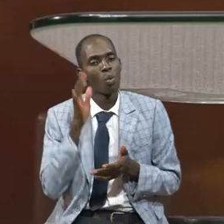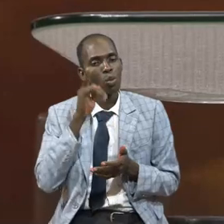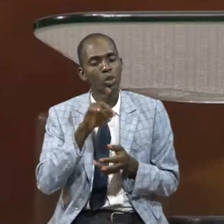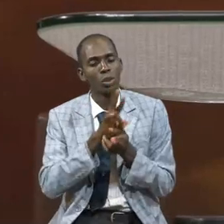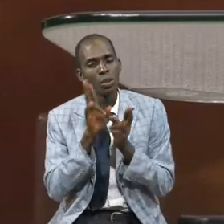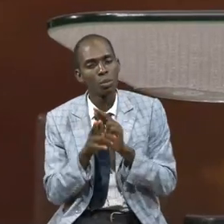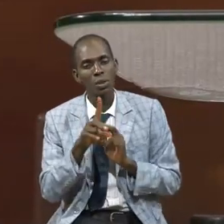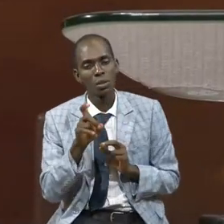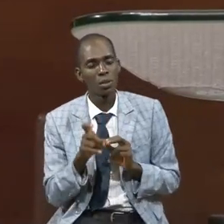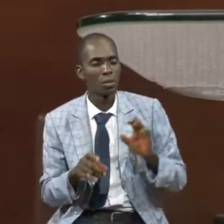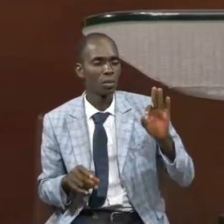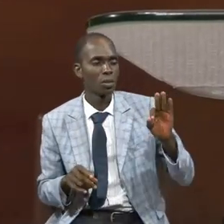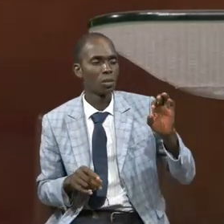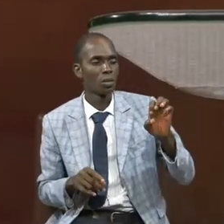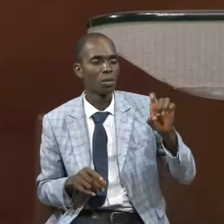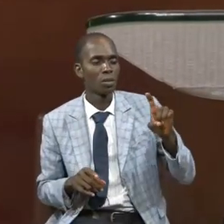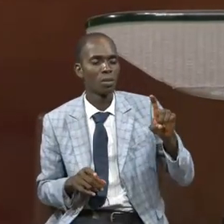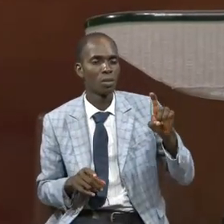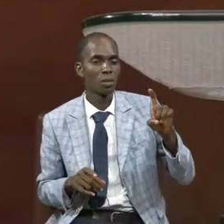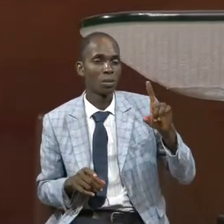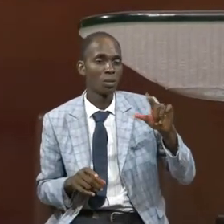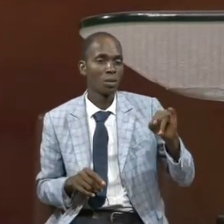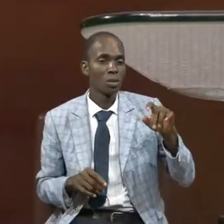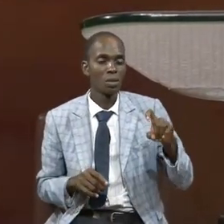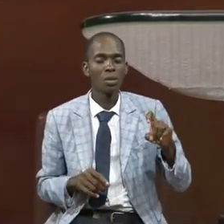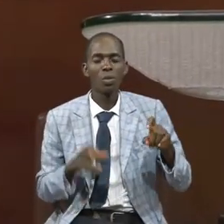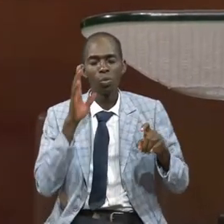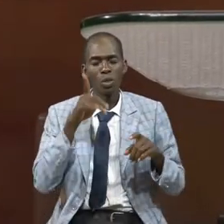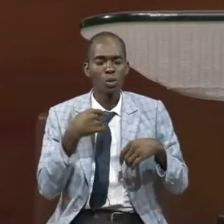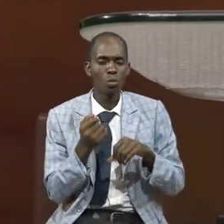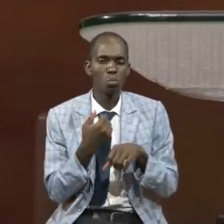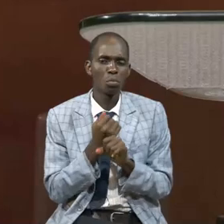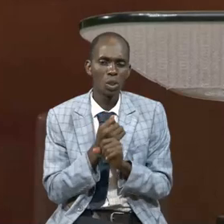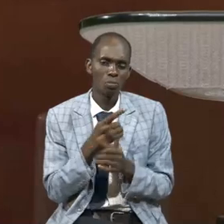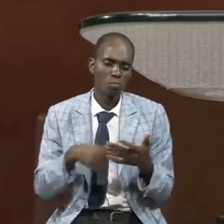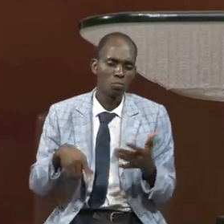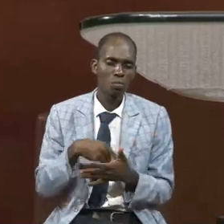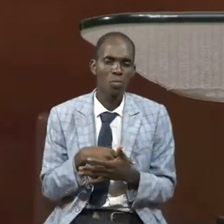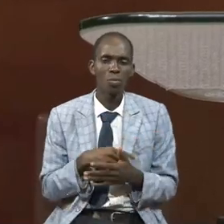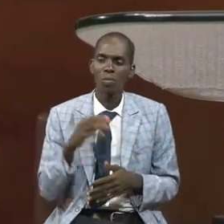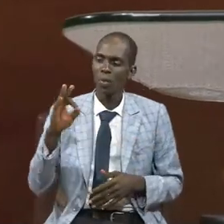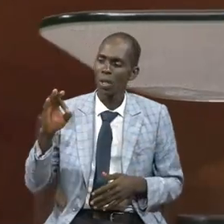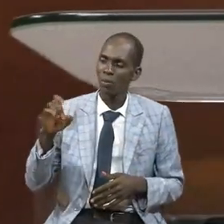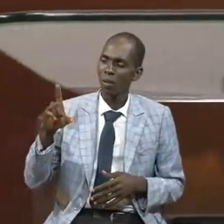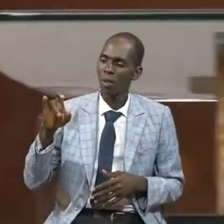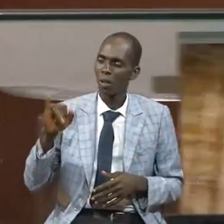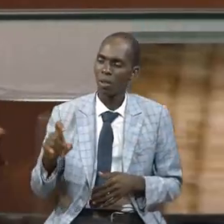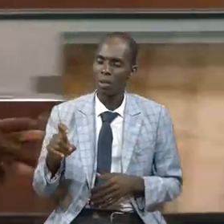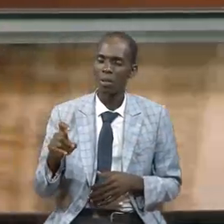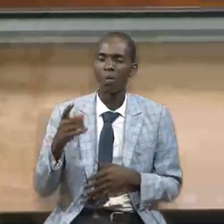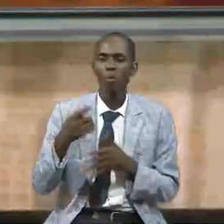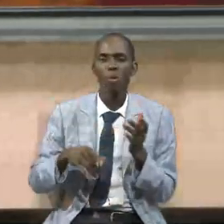Félix? Est-ce que tu vas te repentir? Félix, qu'est-ce que tu vas faire après? Vas-tu faire la restitution?